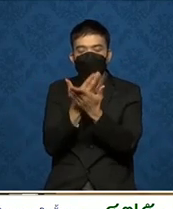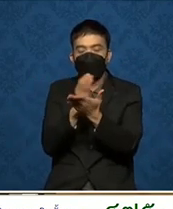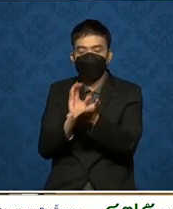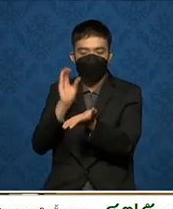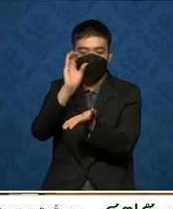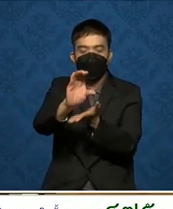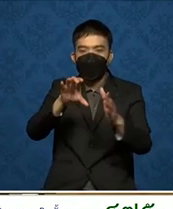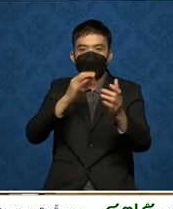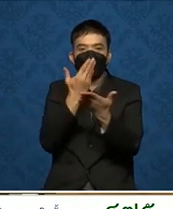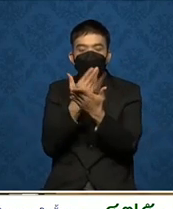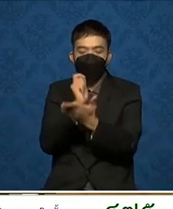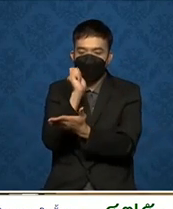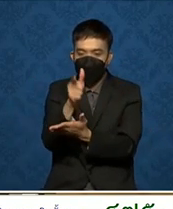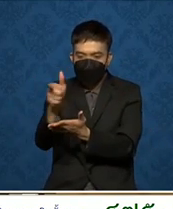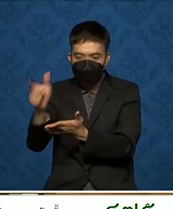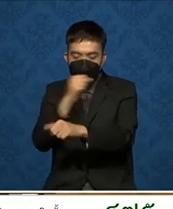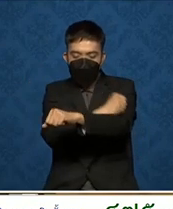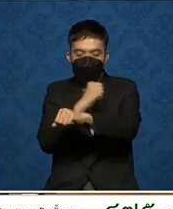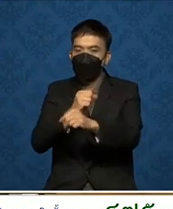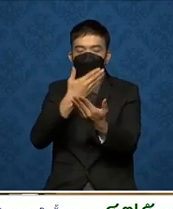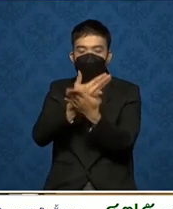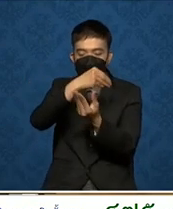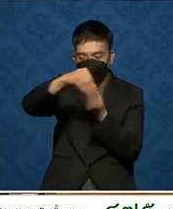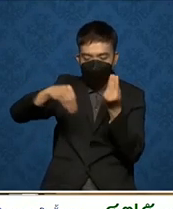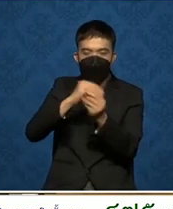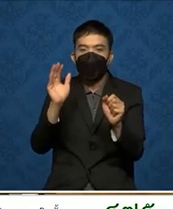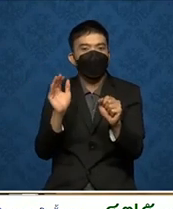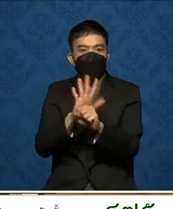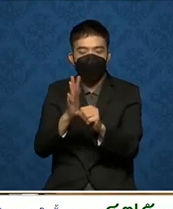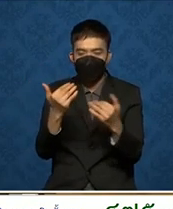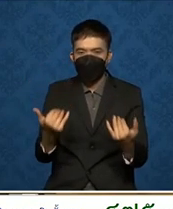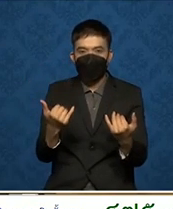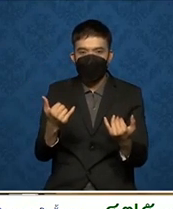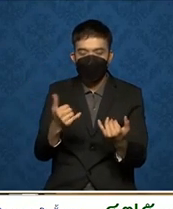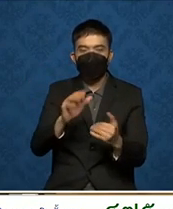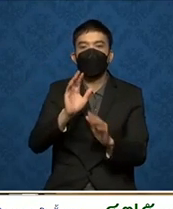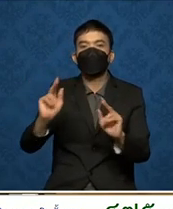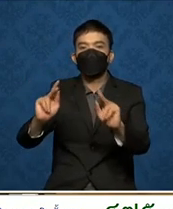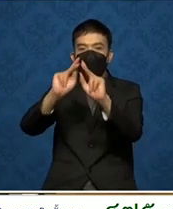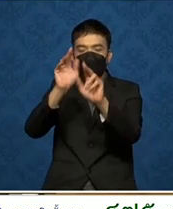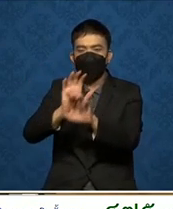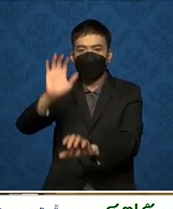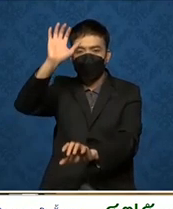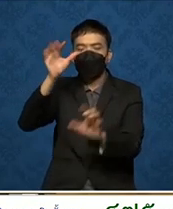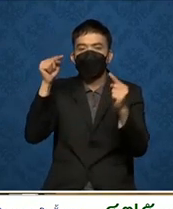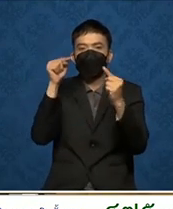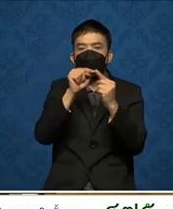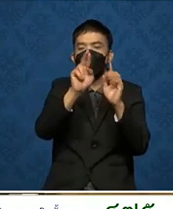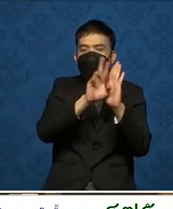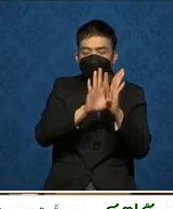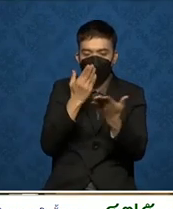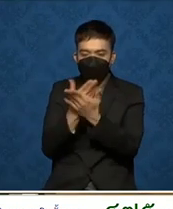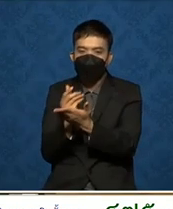ชีพในภาวะเศรษฐกิจปัจจุบันแม้ว่าระเบียบกระทรวงมหาดไทยว่าด้วยการเบิกจ่ายเงินตอบแทนตำแหน่